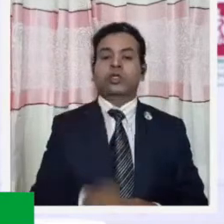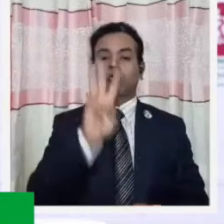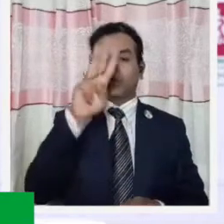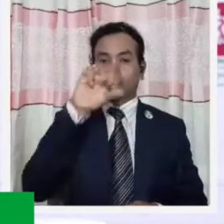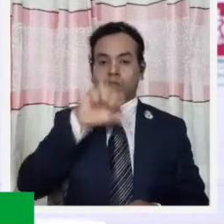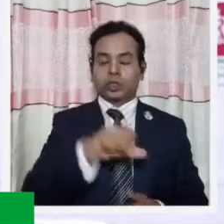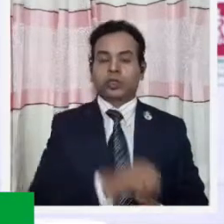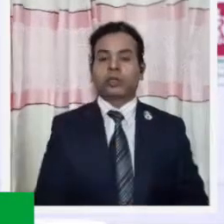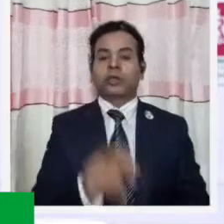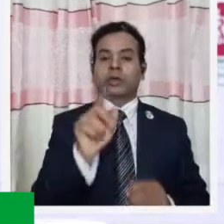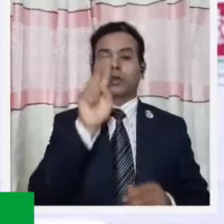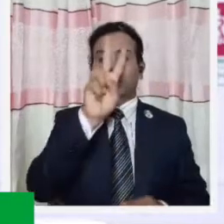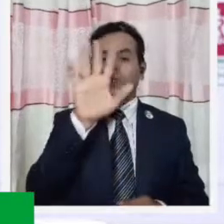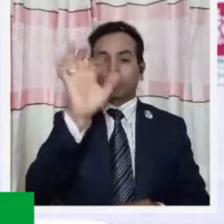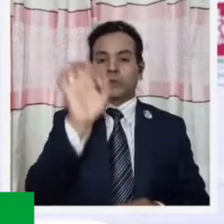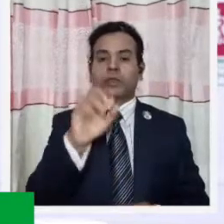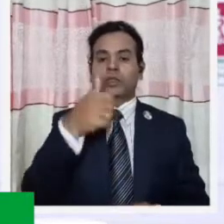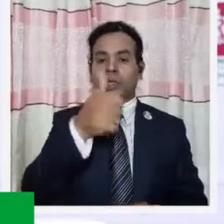১,২৪২ জন